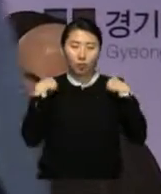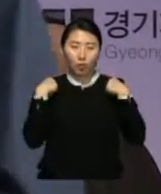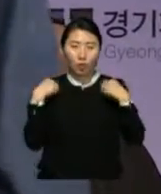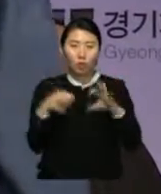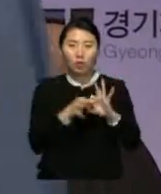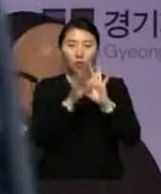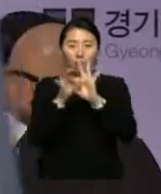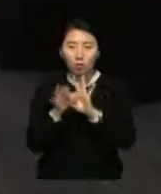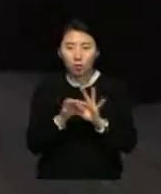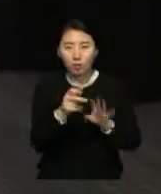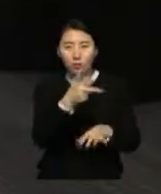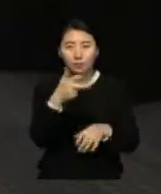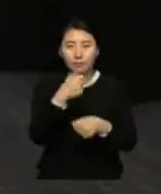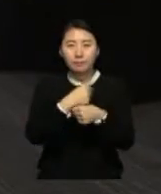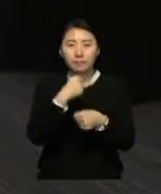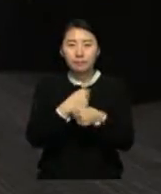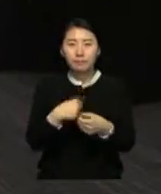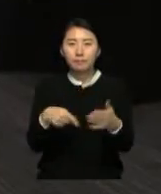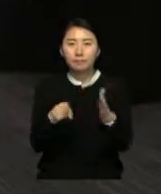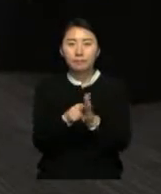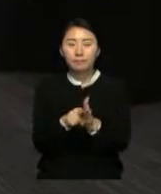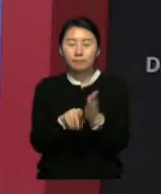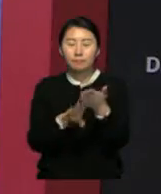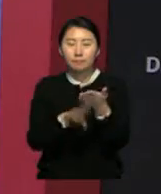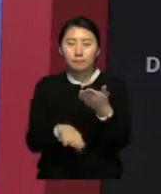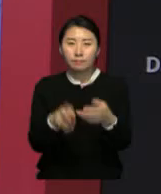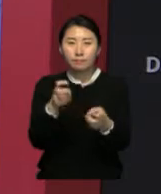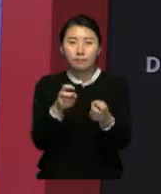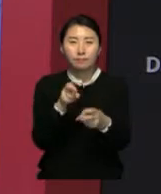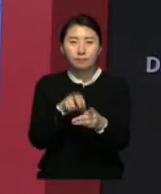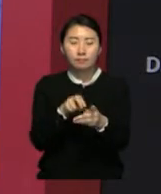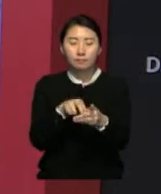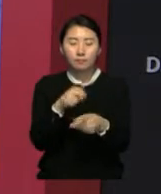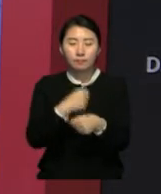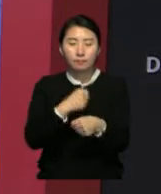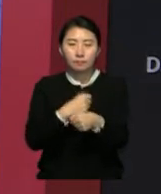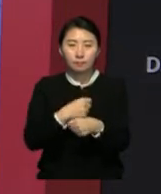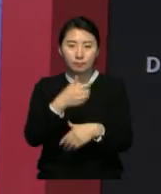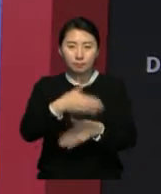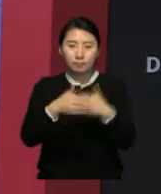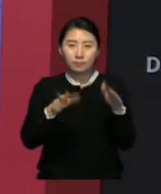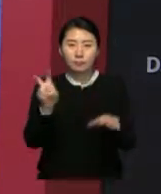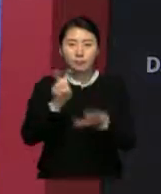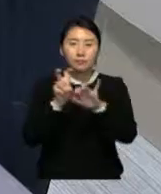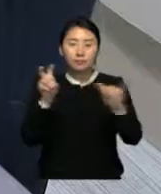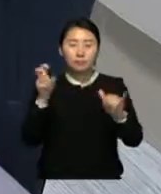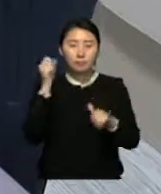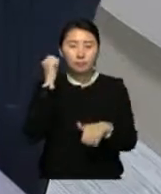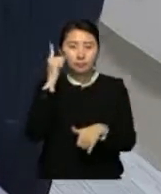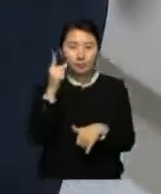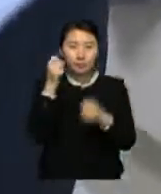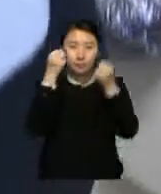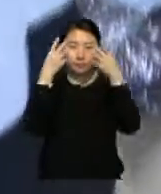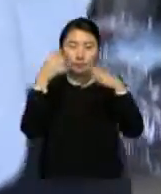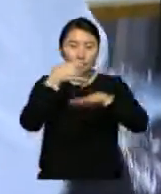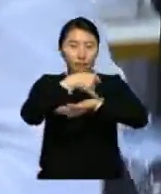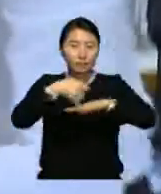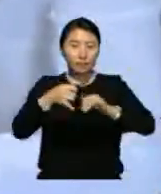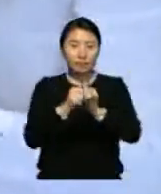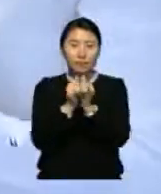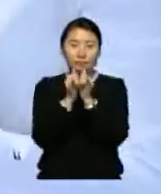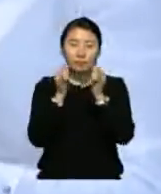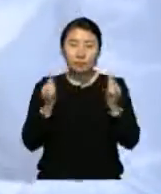연결시켜서 고부가 제품을 만들기 위해서 이 디자이너 센터를. 스튜디오에는 20명의 우수한 신진 디자이너들이